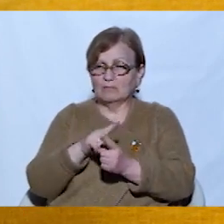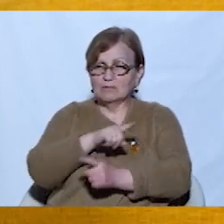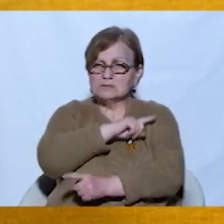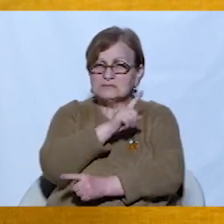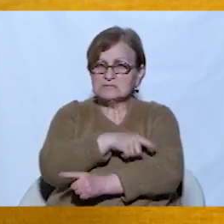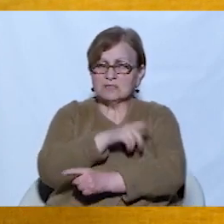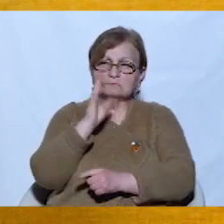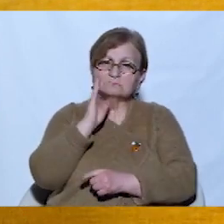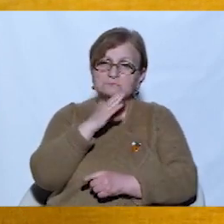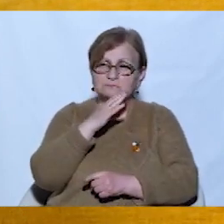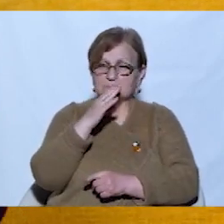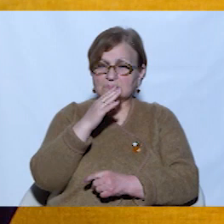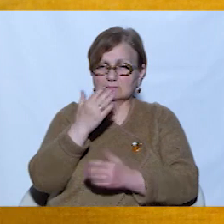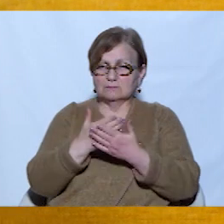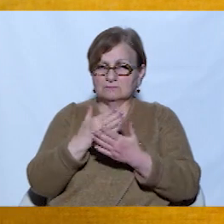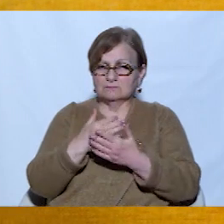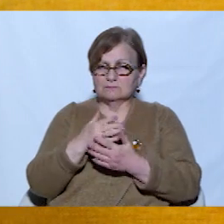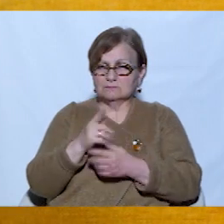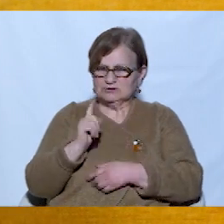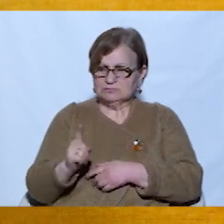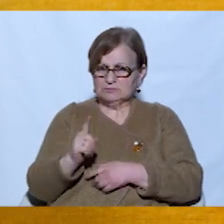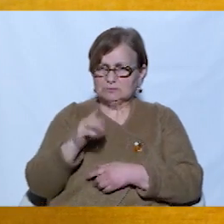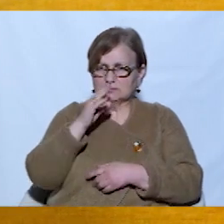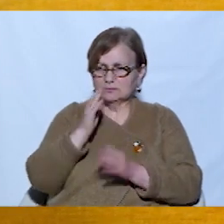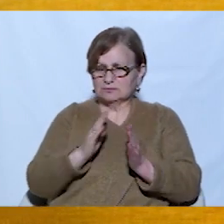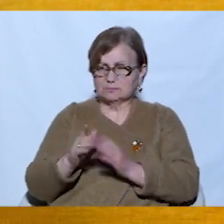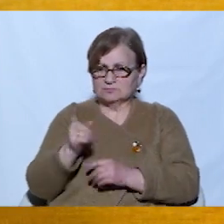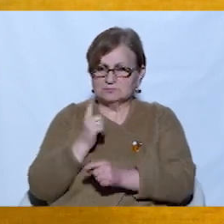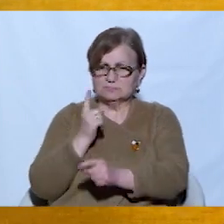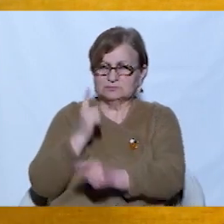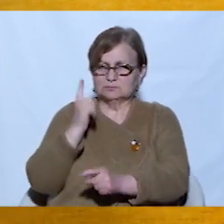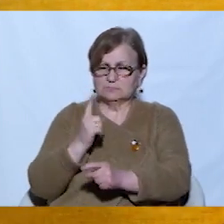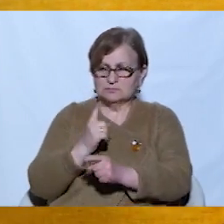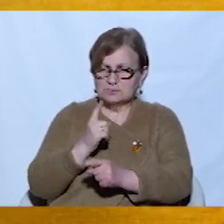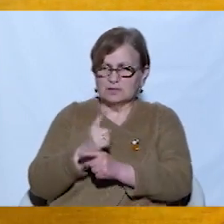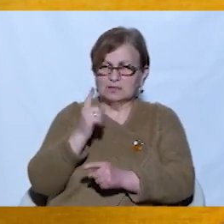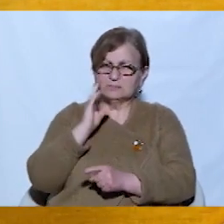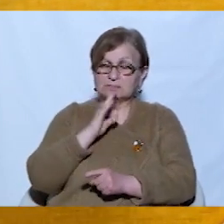ძალისმიერი მშობლების მიერ ძალისმიერი მეთოდებით ჩახშობას ამ რთული ქცევის. რატომ არ შეიძლება ის რომ არ